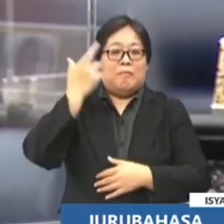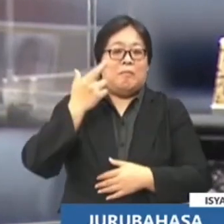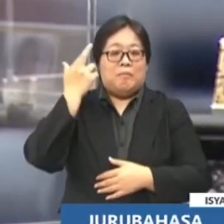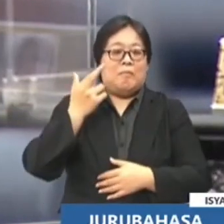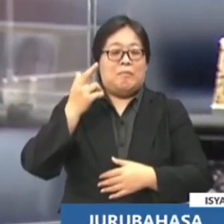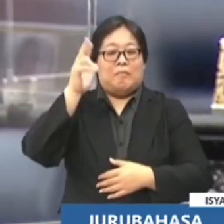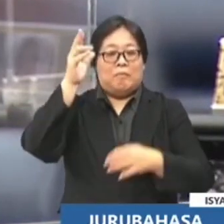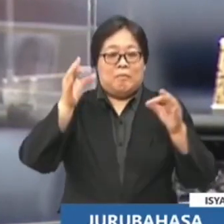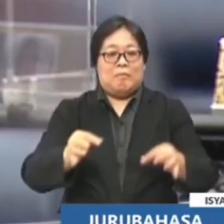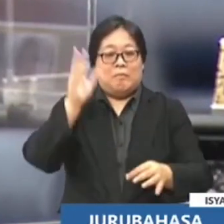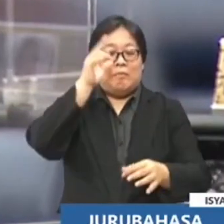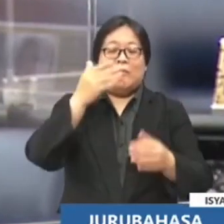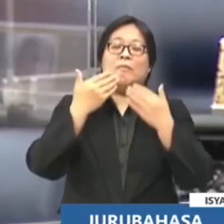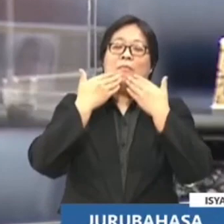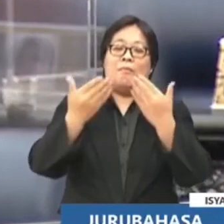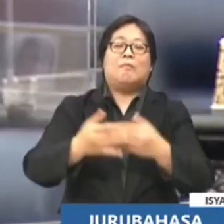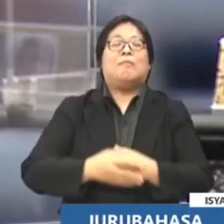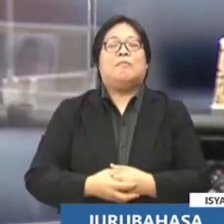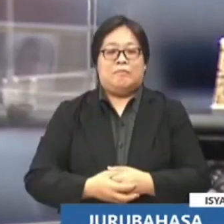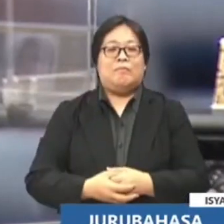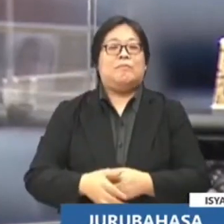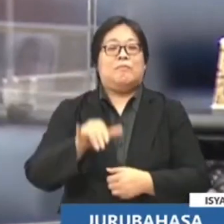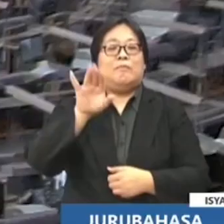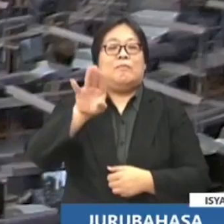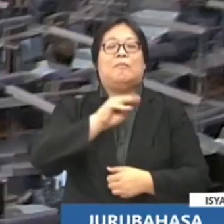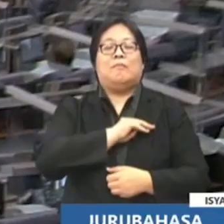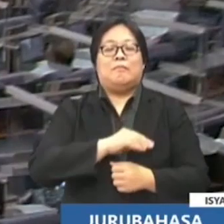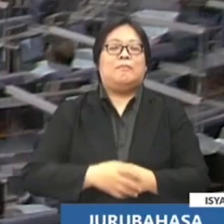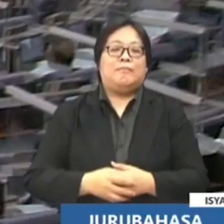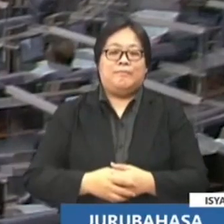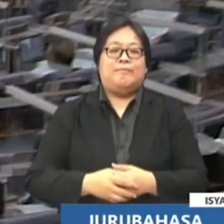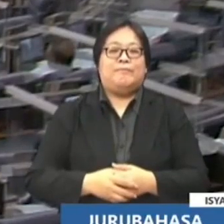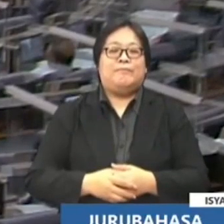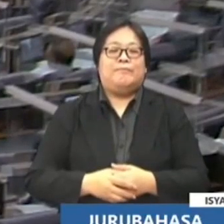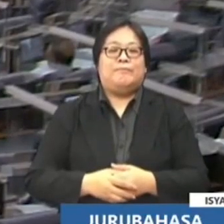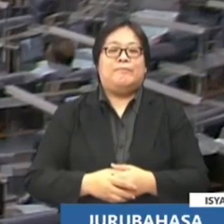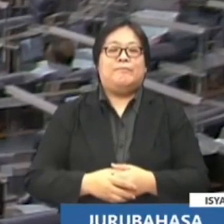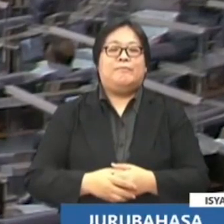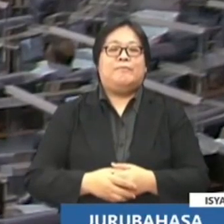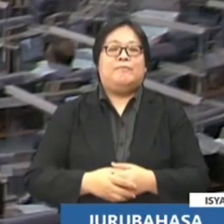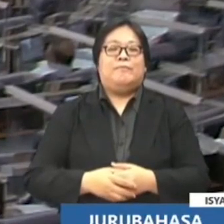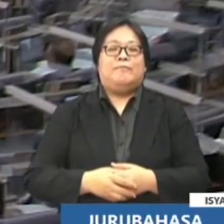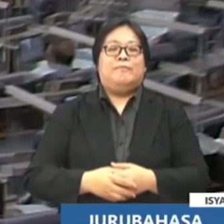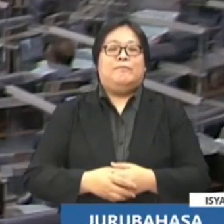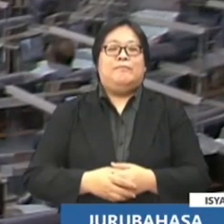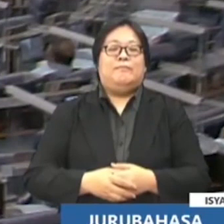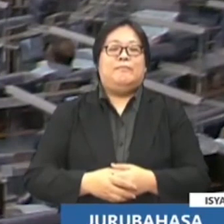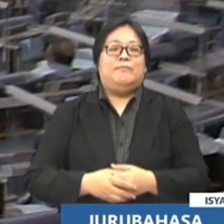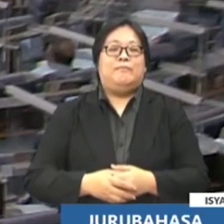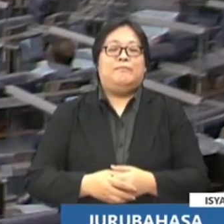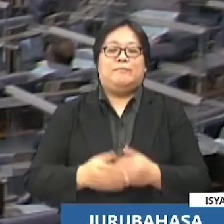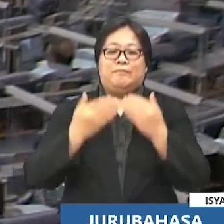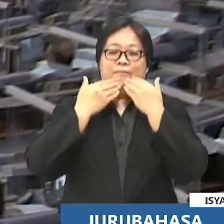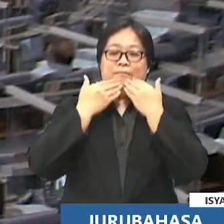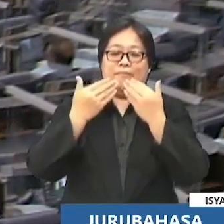terhadap keputusan kerajaan Terima kasih jawaban try Hai bro Hai